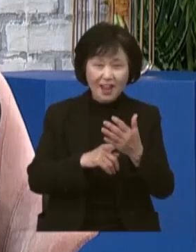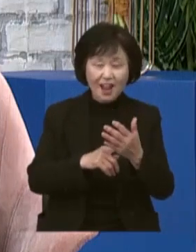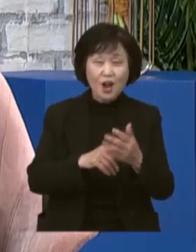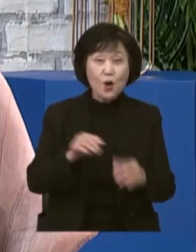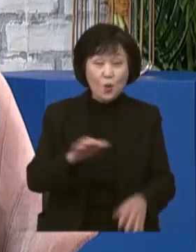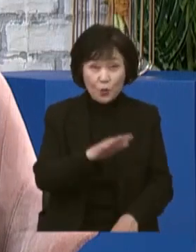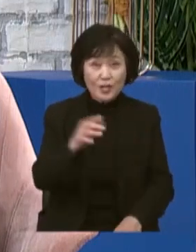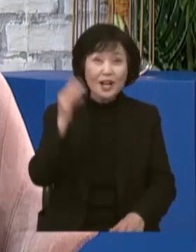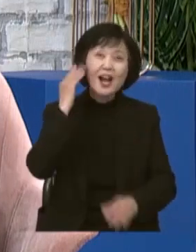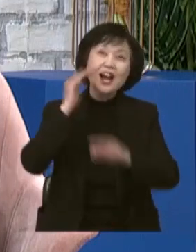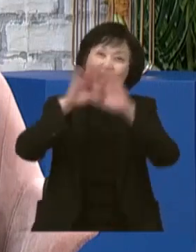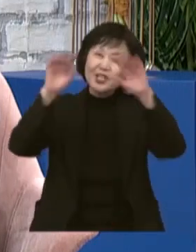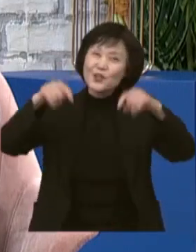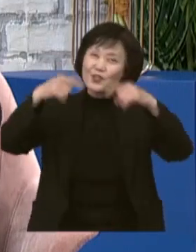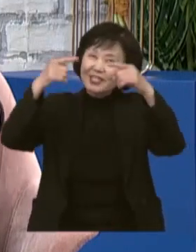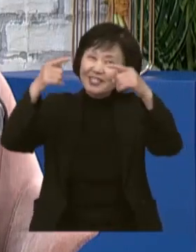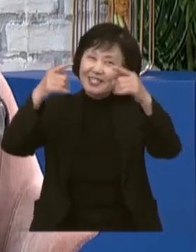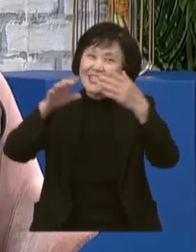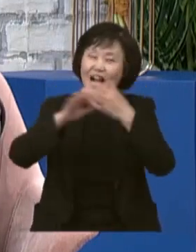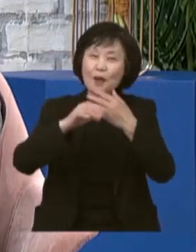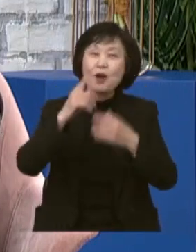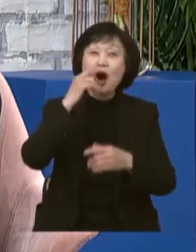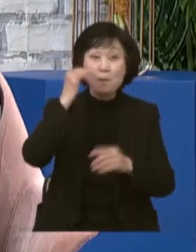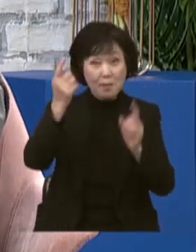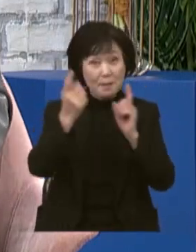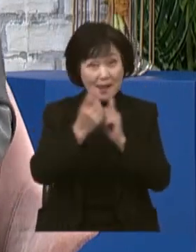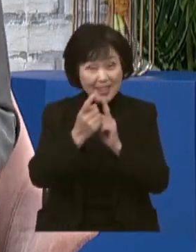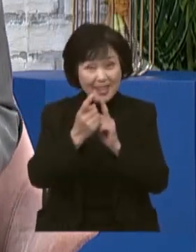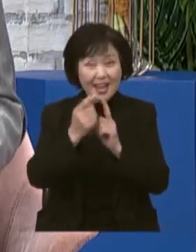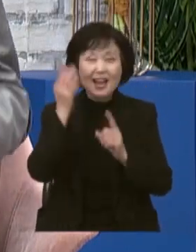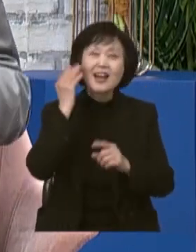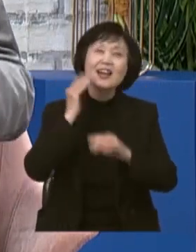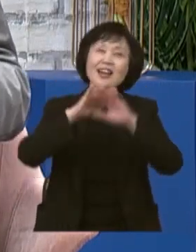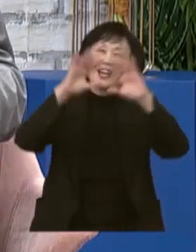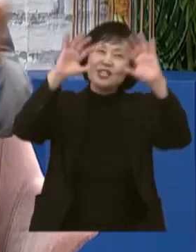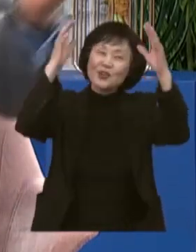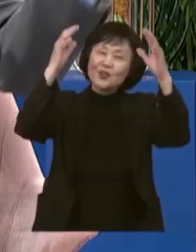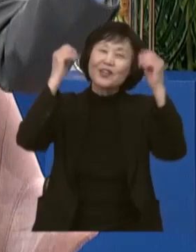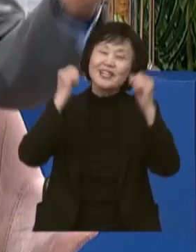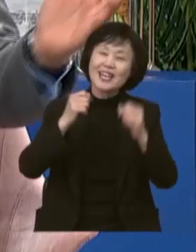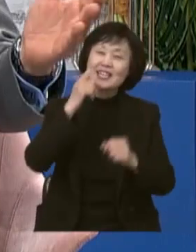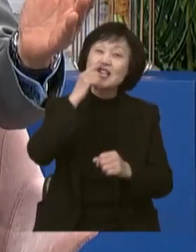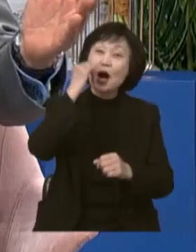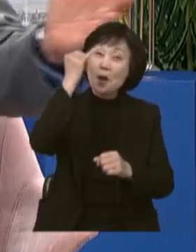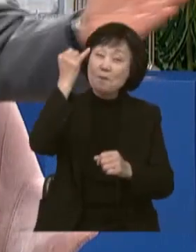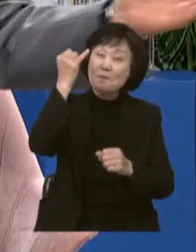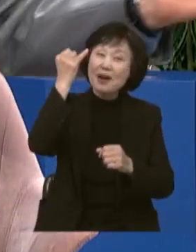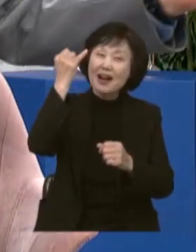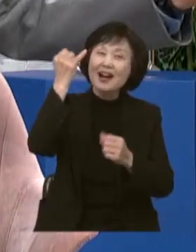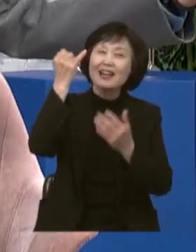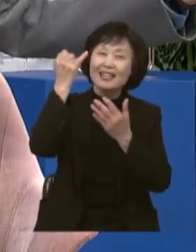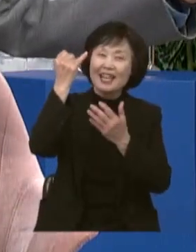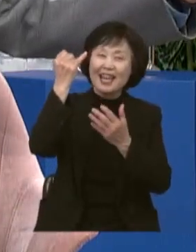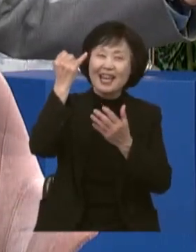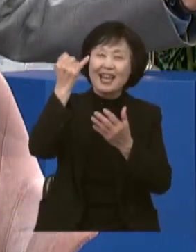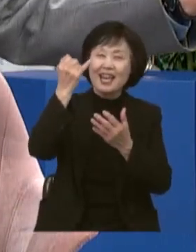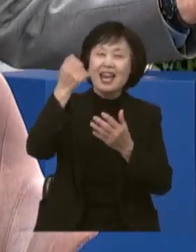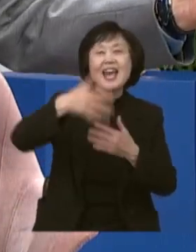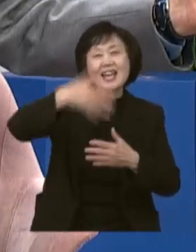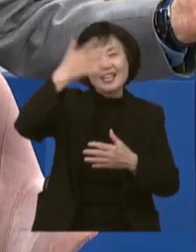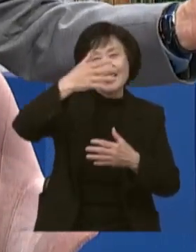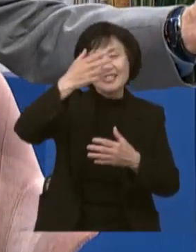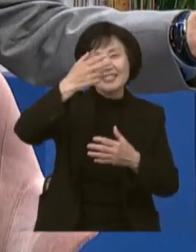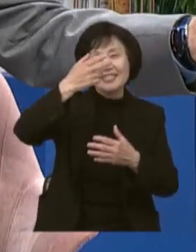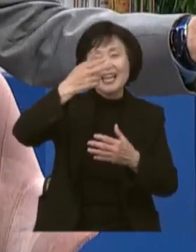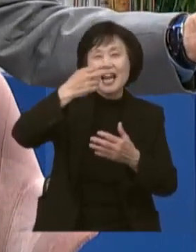어차피 우리가 이제 천국 가면 뵐 거 아니에요. 그럼요. 그러면 천국에 계신 어머니께 이 방송 우리 천국까지 가요. 그러니까 요 앞에 카메라 좀